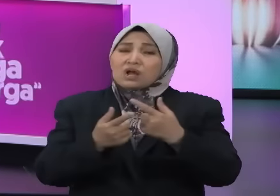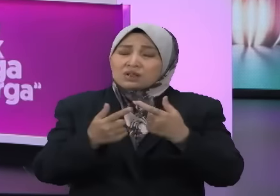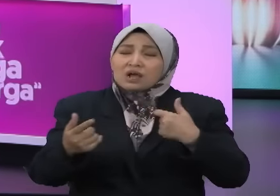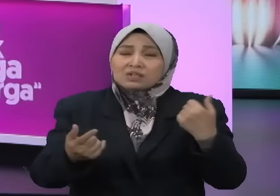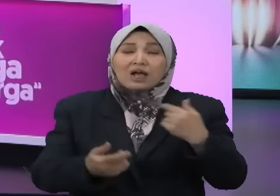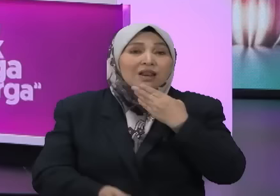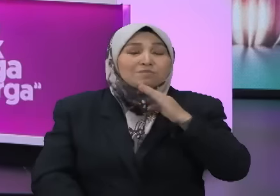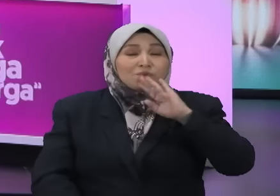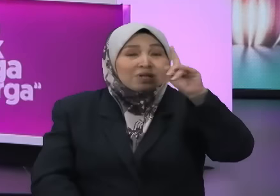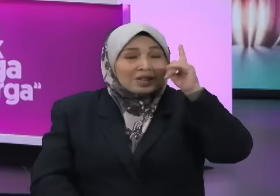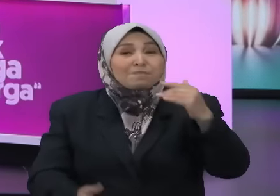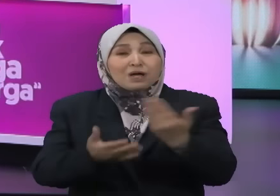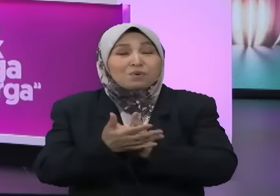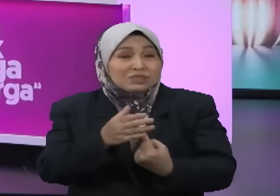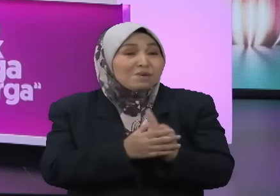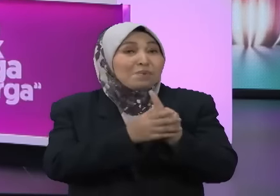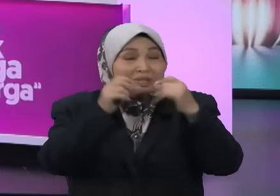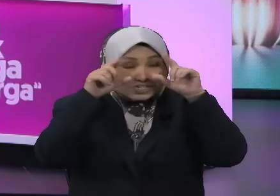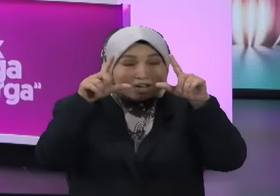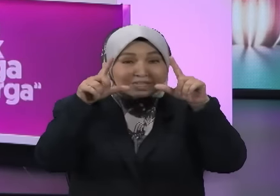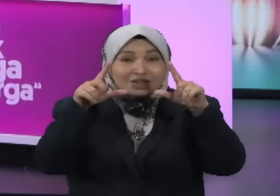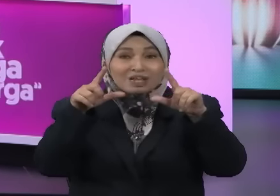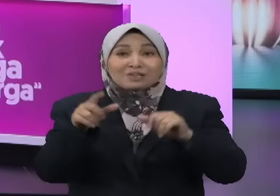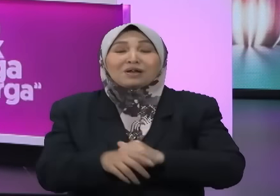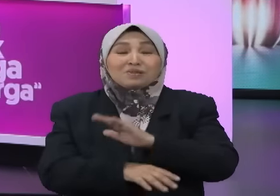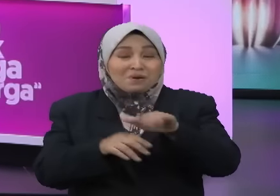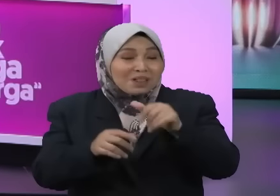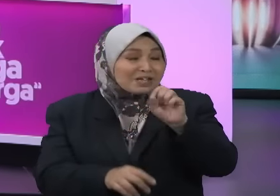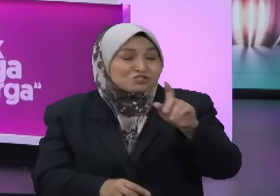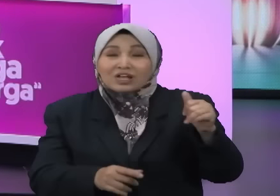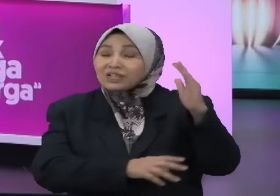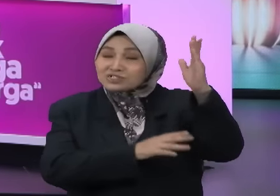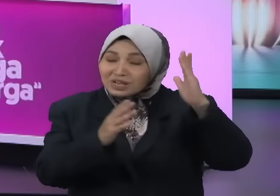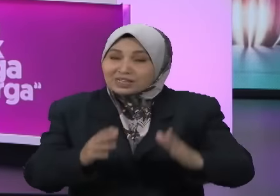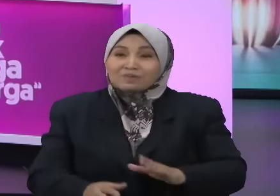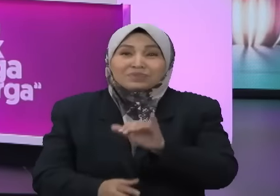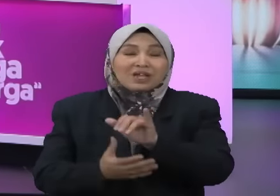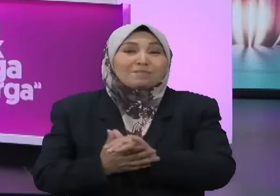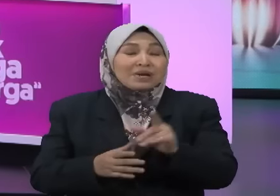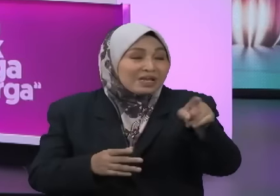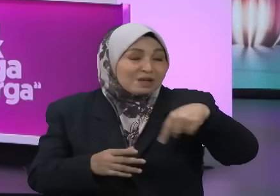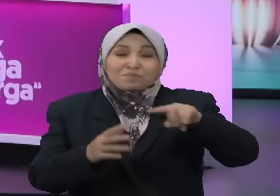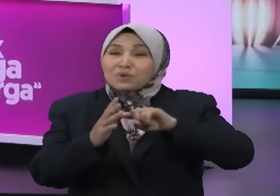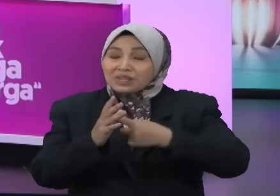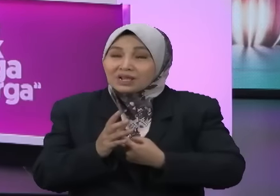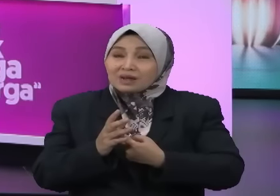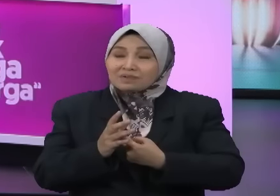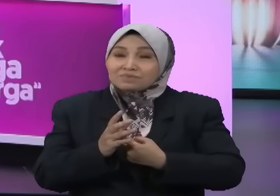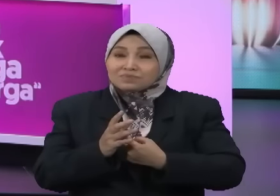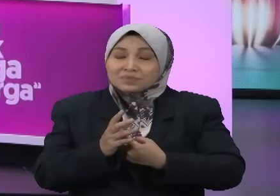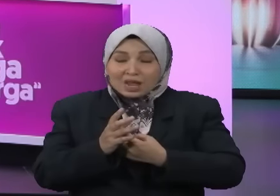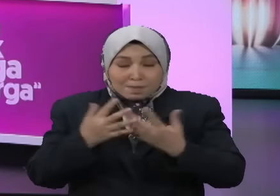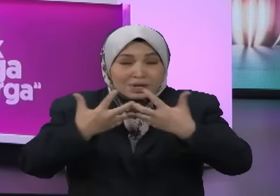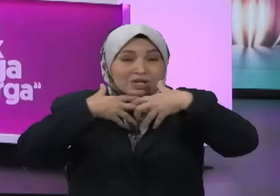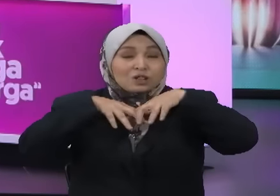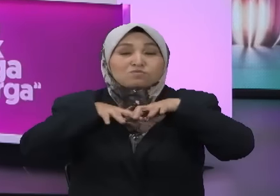ni Alhamdulillah barulah timbul kesedaran di kalangan para asatizah kita sendiri yang mana mereka mula menginklusifkan